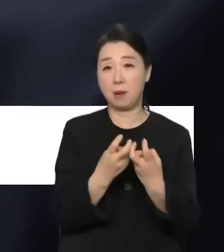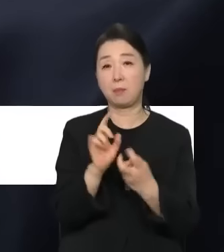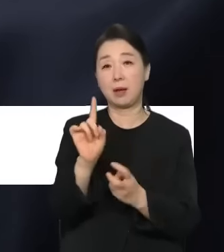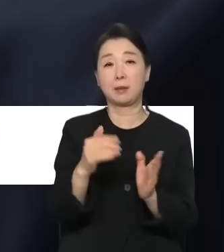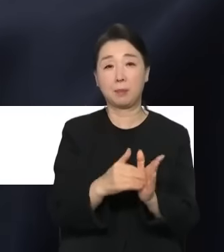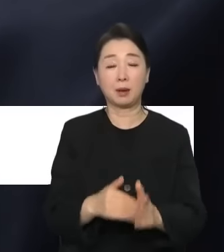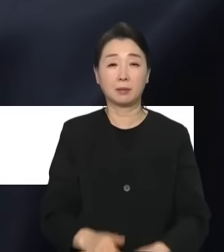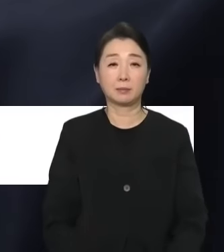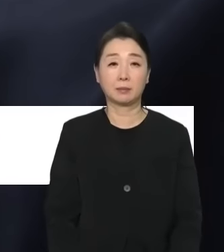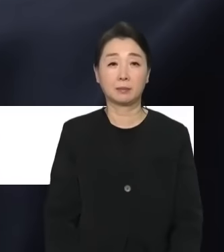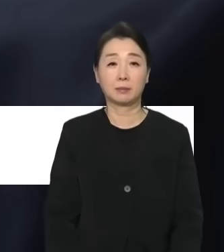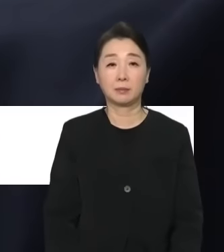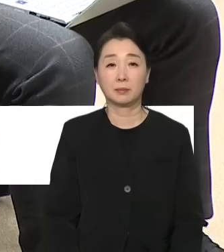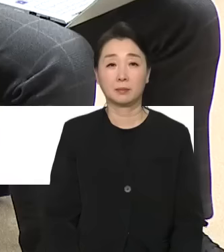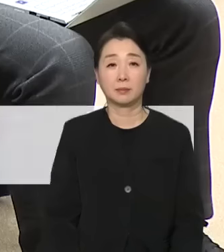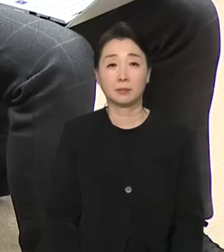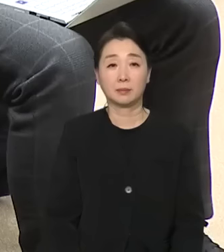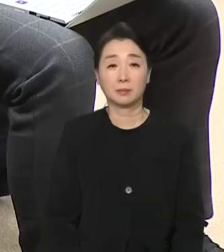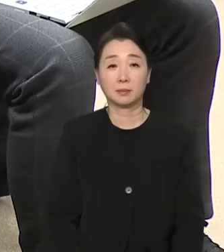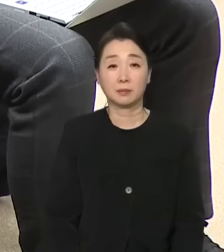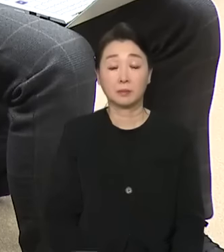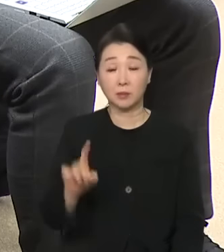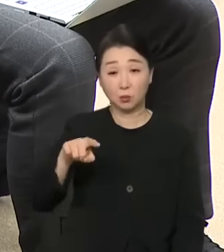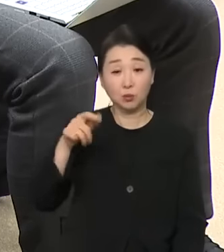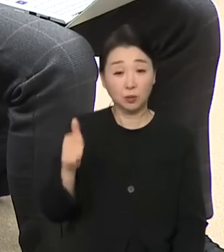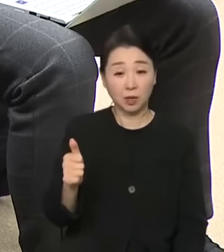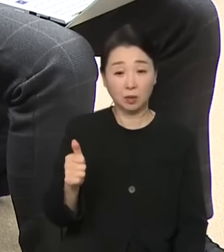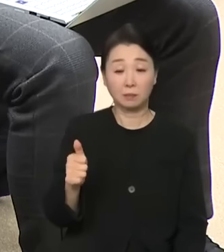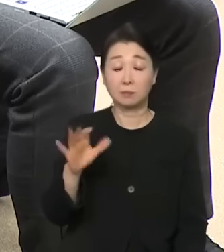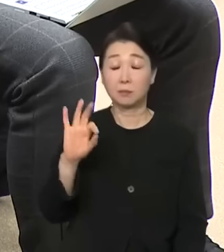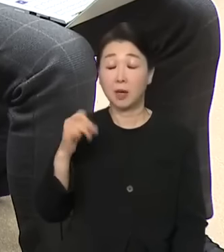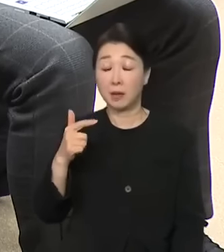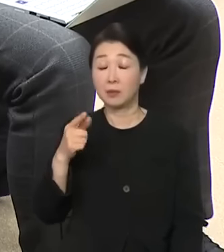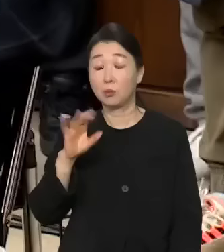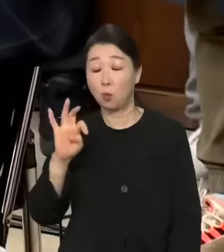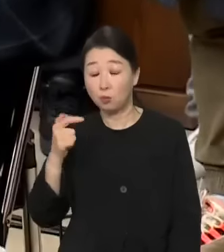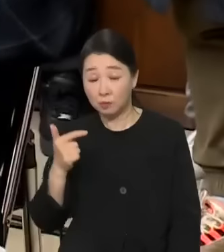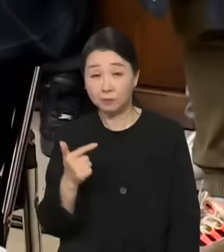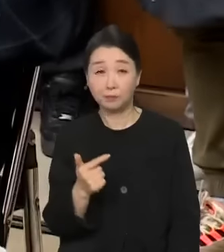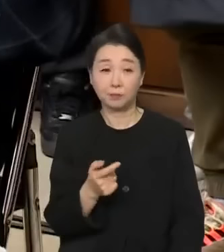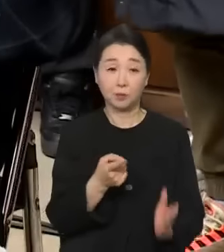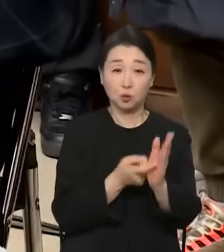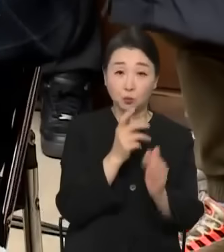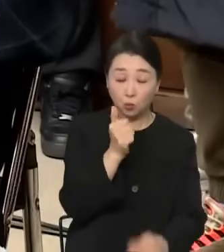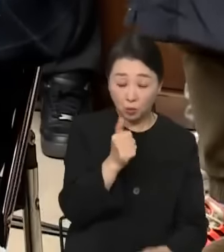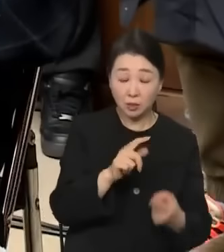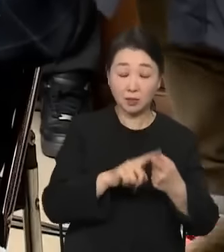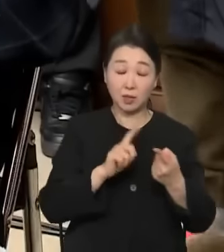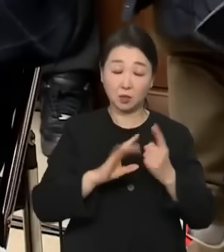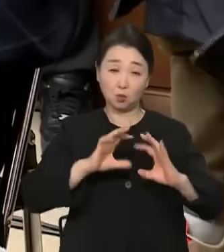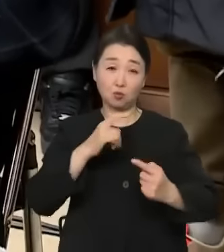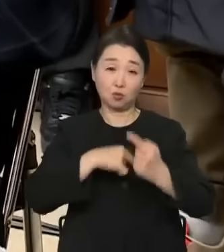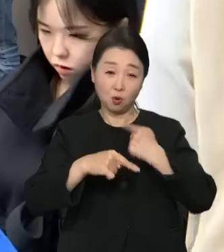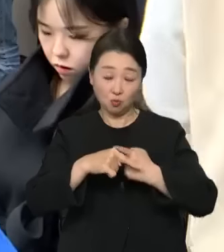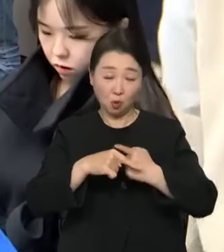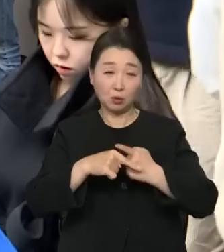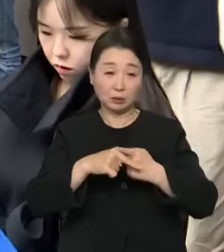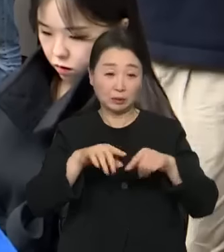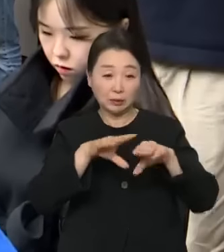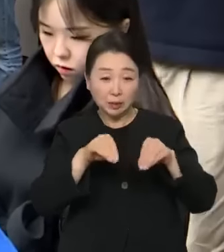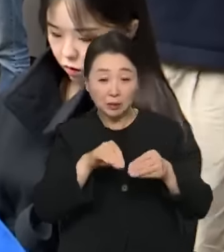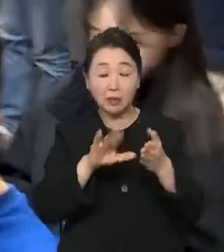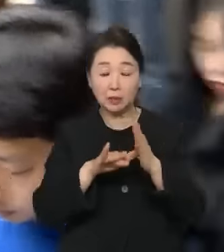절차라고 강조했습니다 의장은 또 한동훈 한덕수 중심의 국정 대응체제에 대해 헌법에 없는 행위를